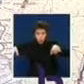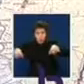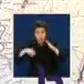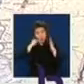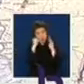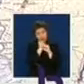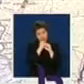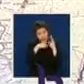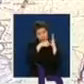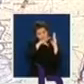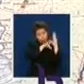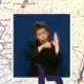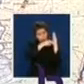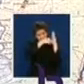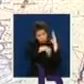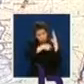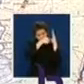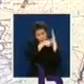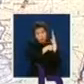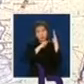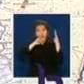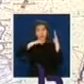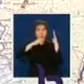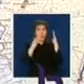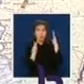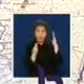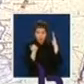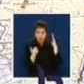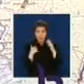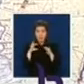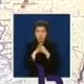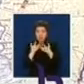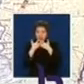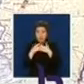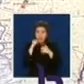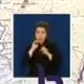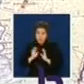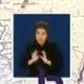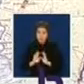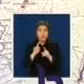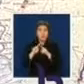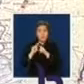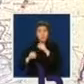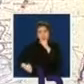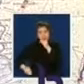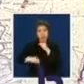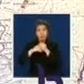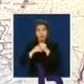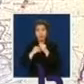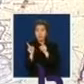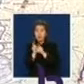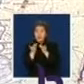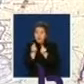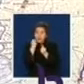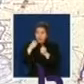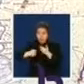โดยตรงค่ะและในจุดต่างๆนั้นก็ได้มีการติดตั้งเครื่องผลักดันน้ำเสริมในจุดต่างๆเป็นการเร่งระบายน้ำเช่น